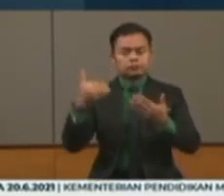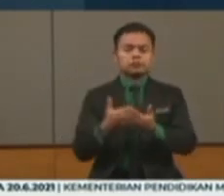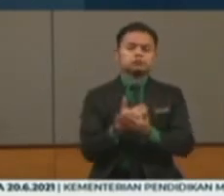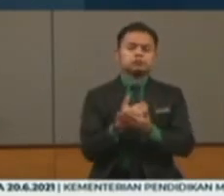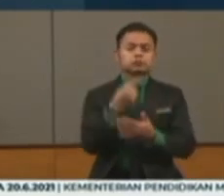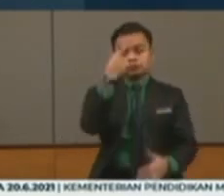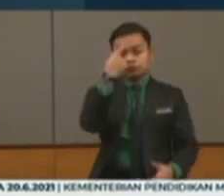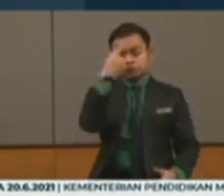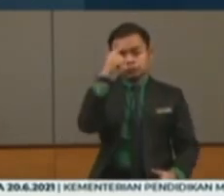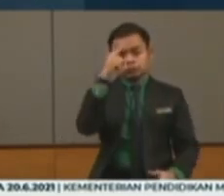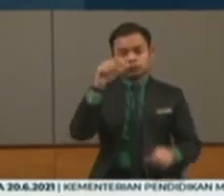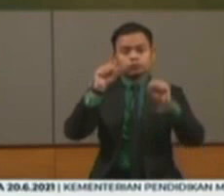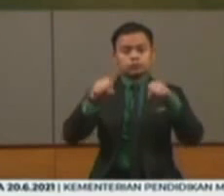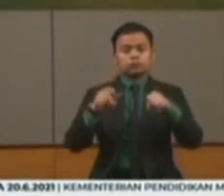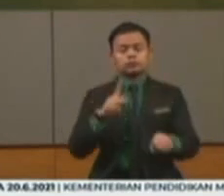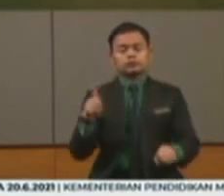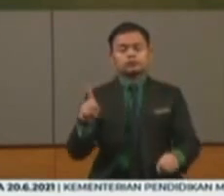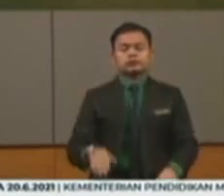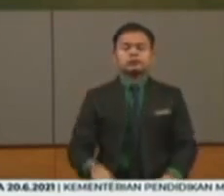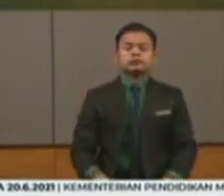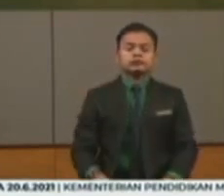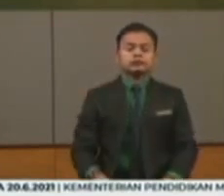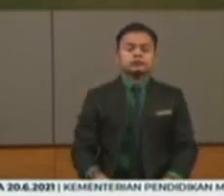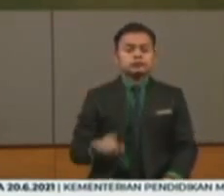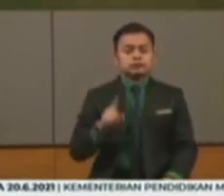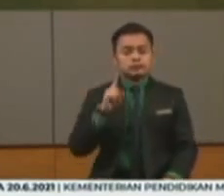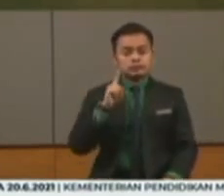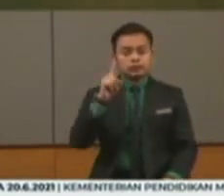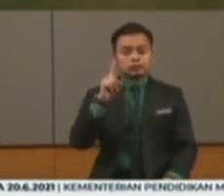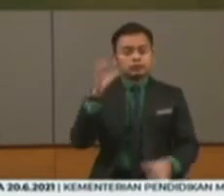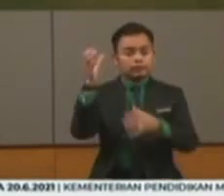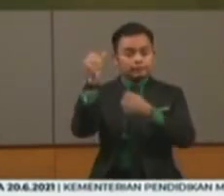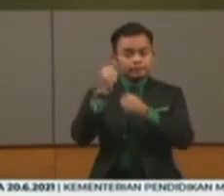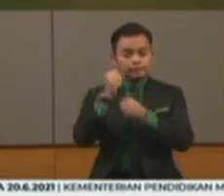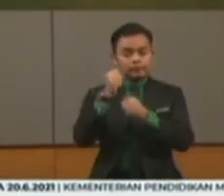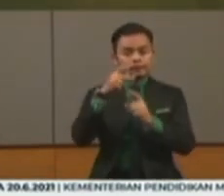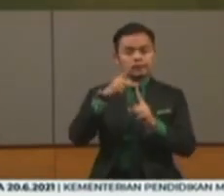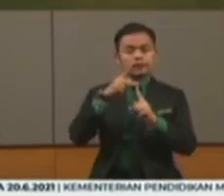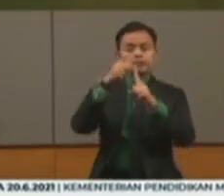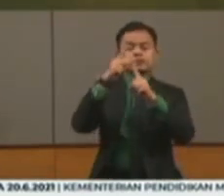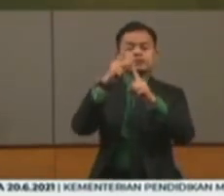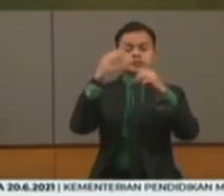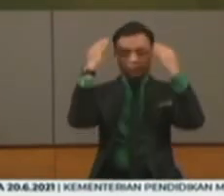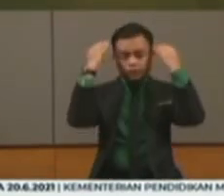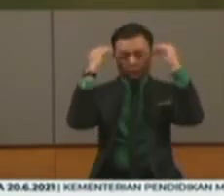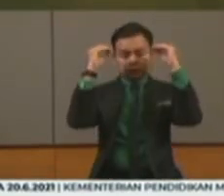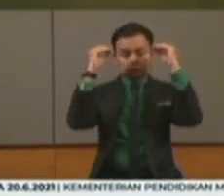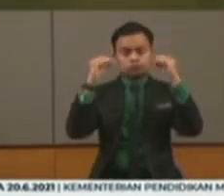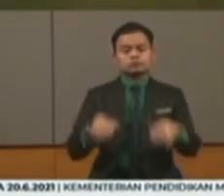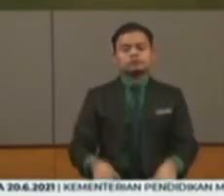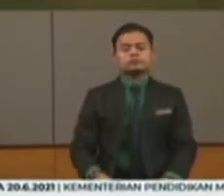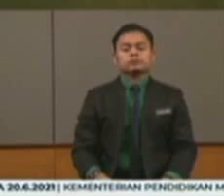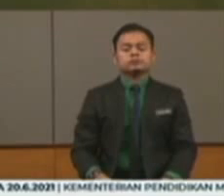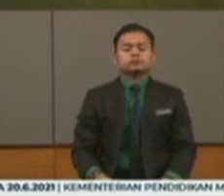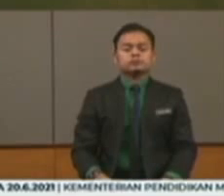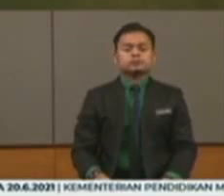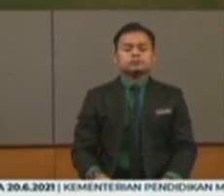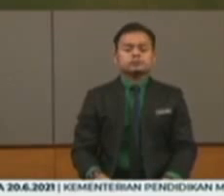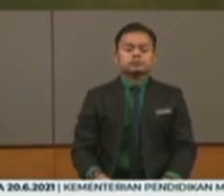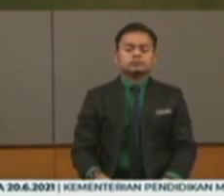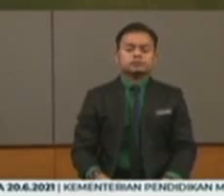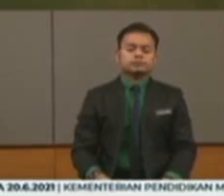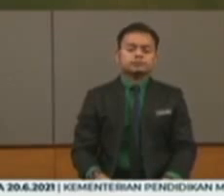bagi membolehkan kita membuat satu pengambilan khas guru secara one of Hai